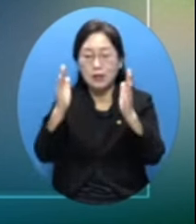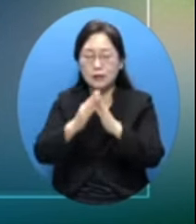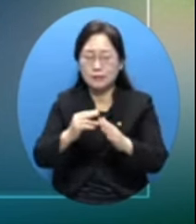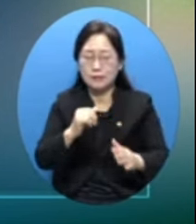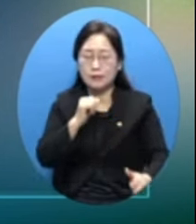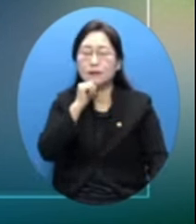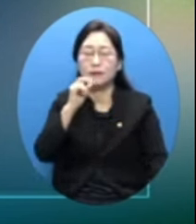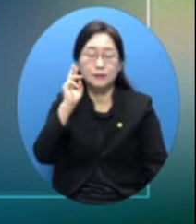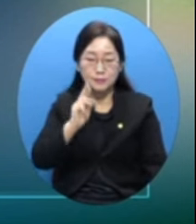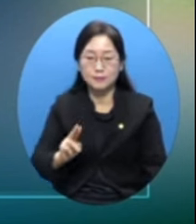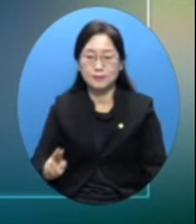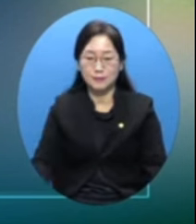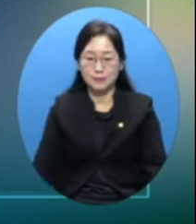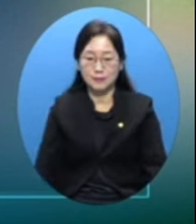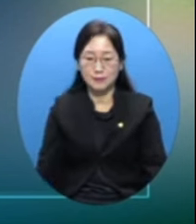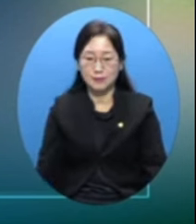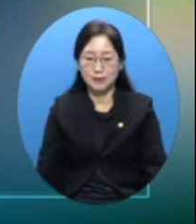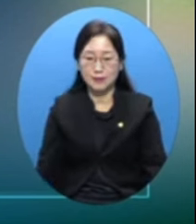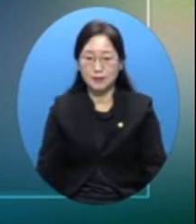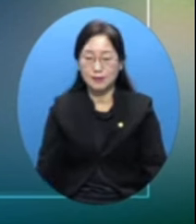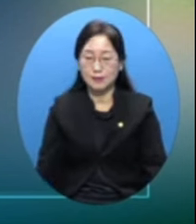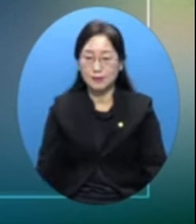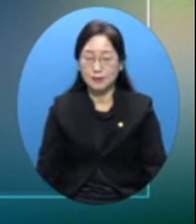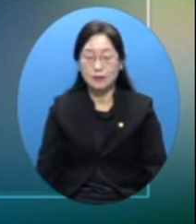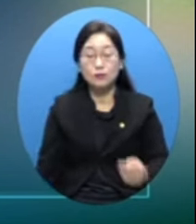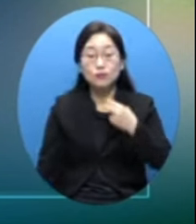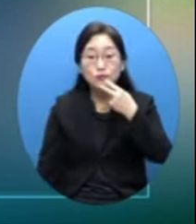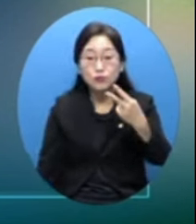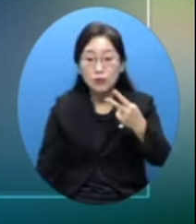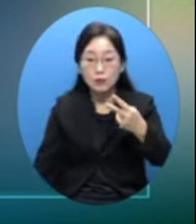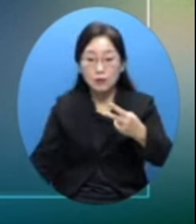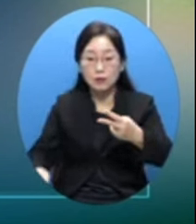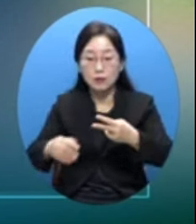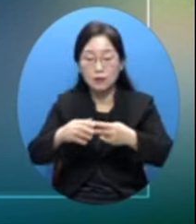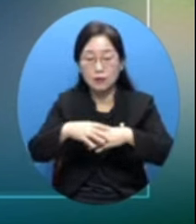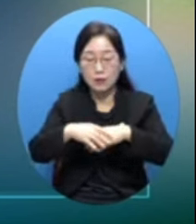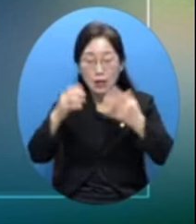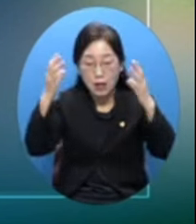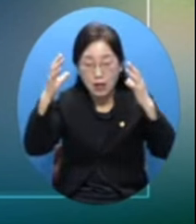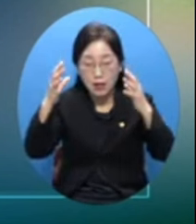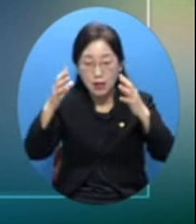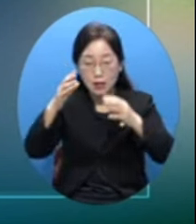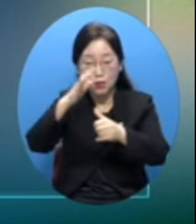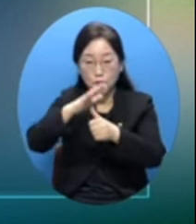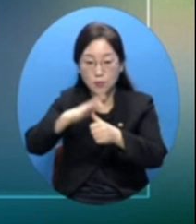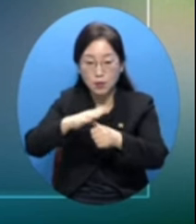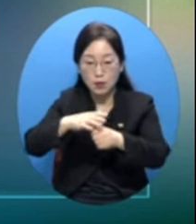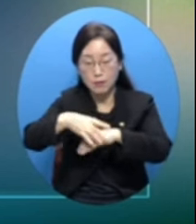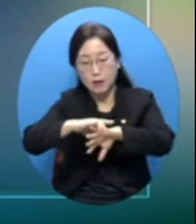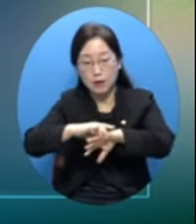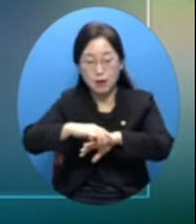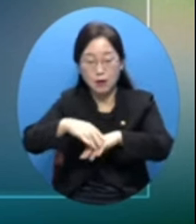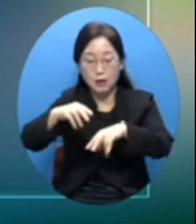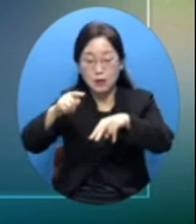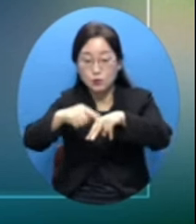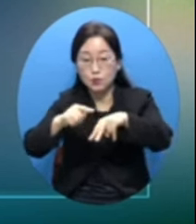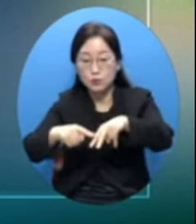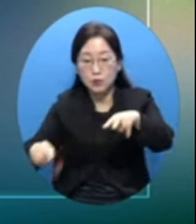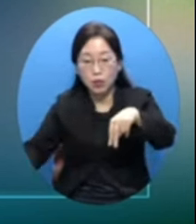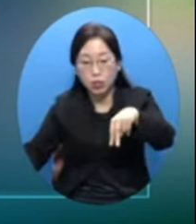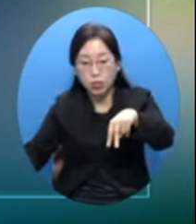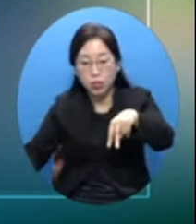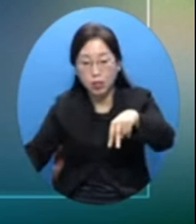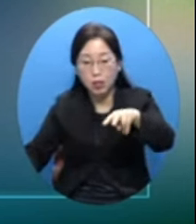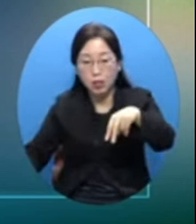가난했어요. 그래서 두 살 때 소아마비를 앓는데 치료도 받지 못하고 그만